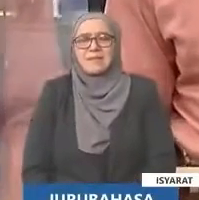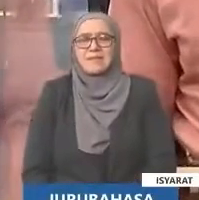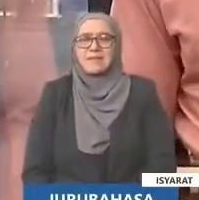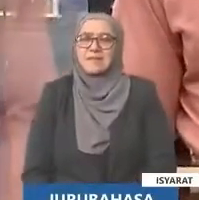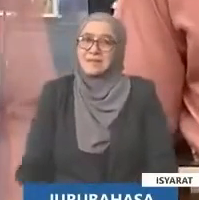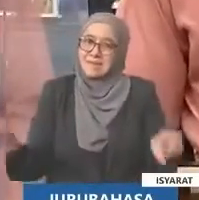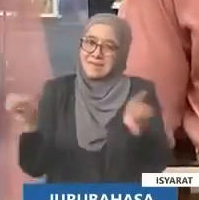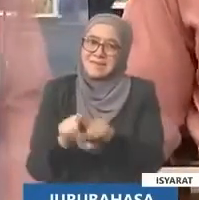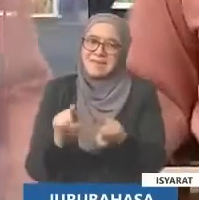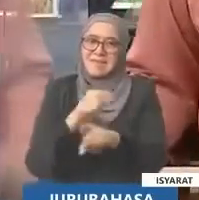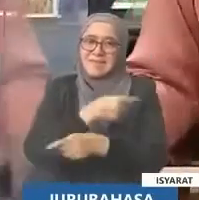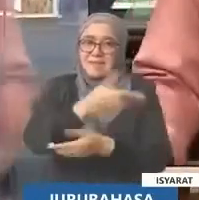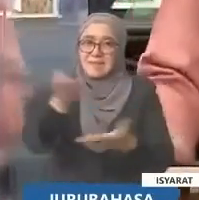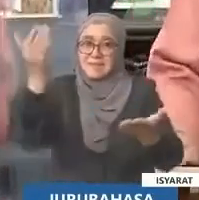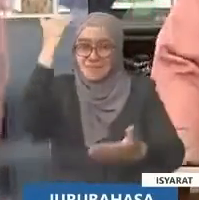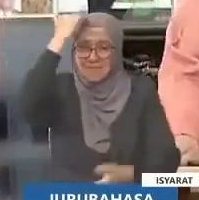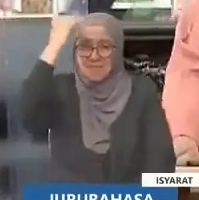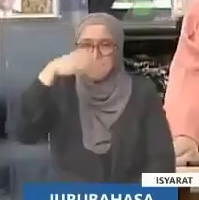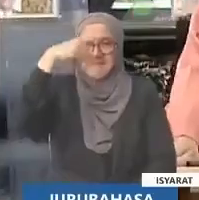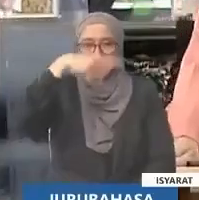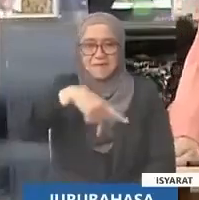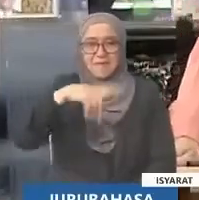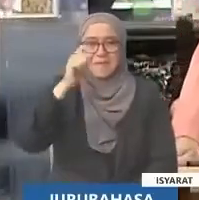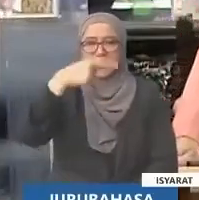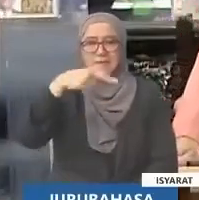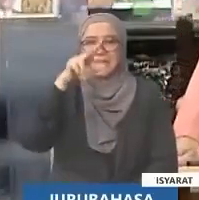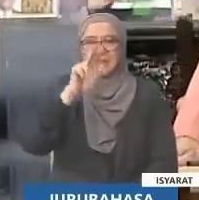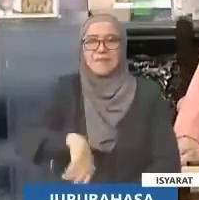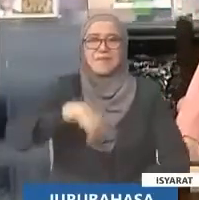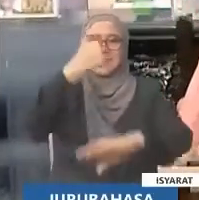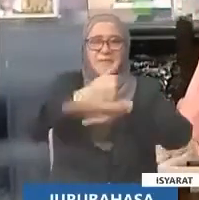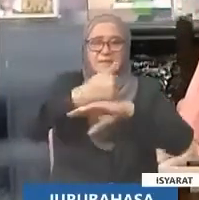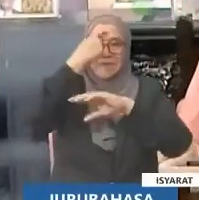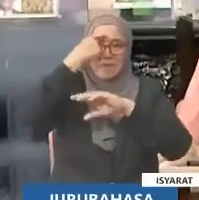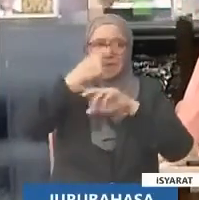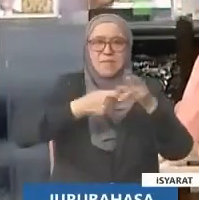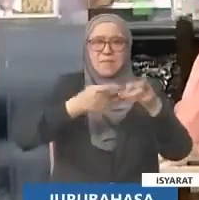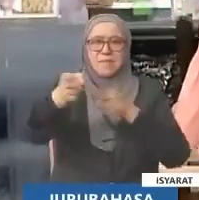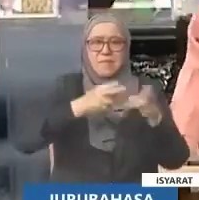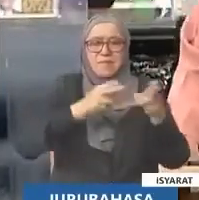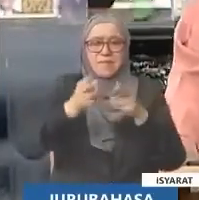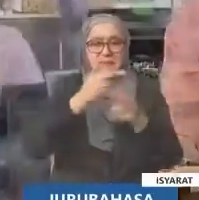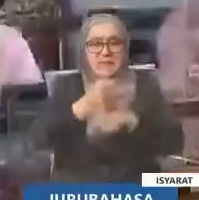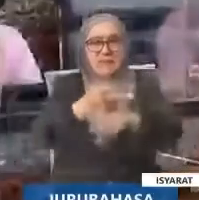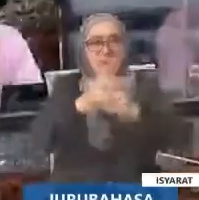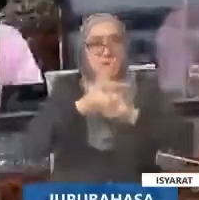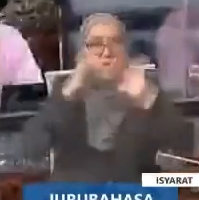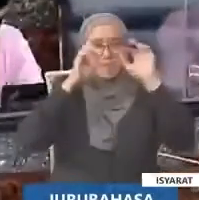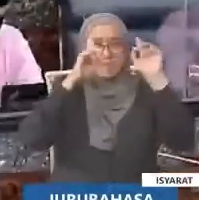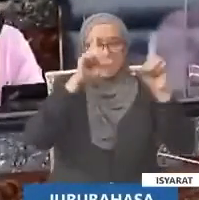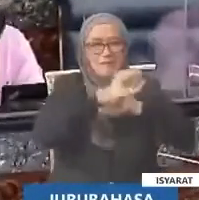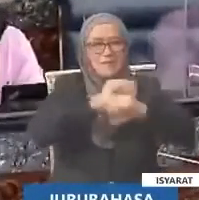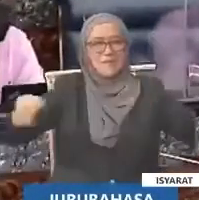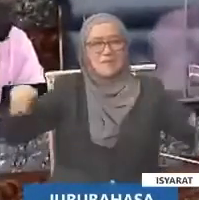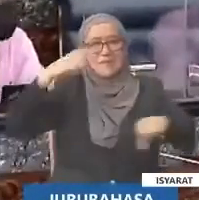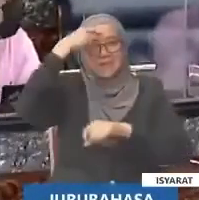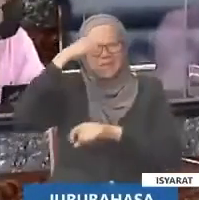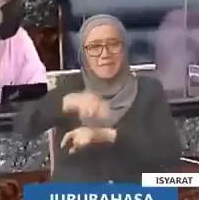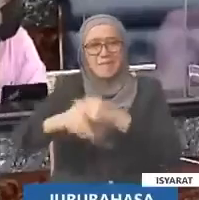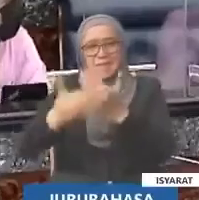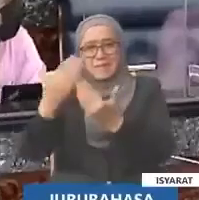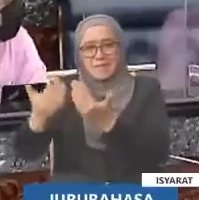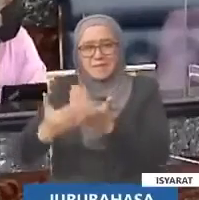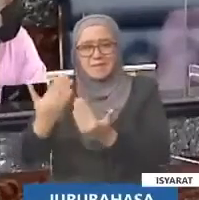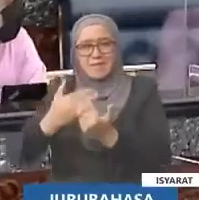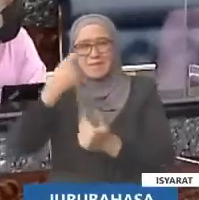Seperti semua maklum, PTPTN ditubuhkan bagi mengurus pinjaman pendidikan yang disediakan sebagai kemudahan kepada